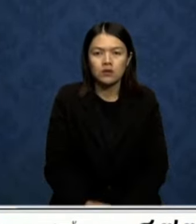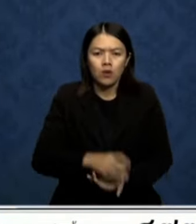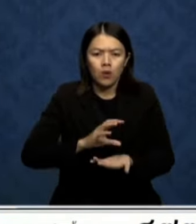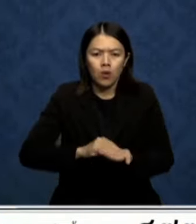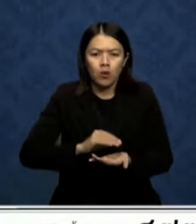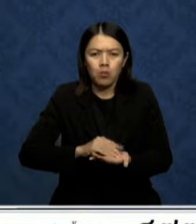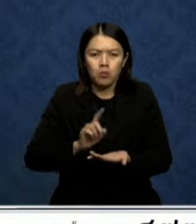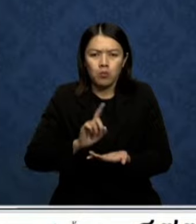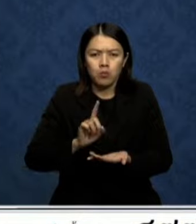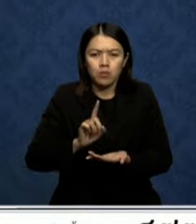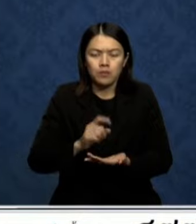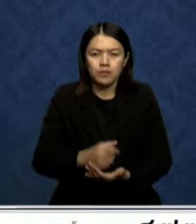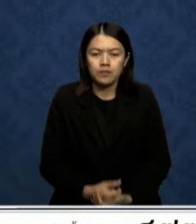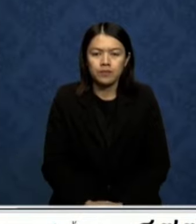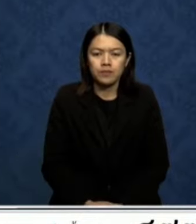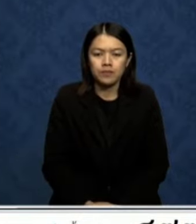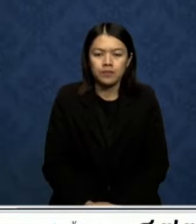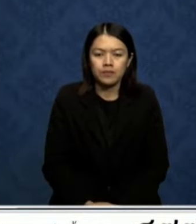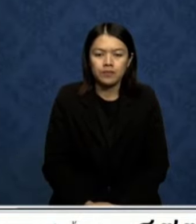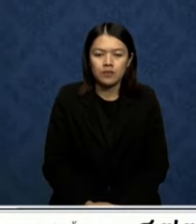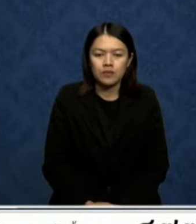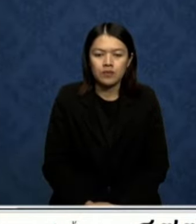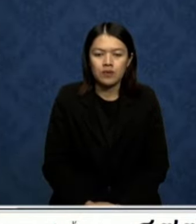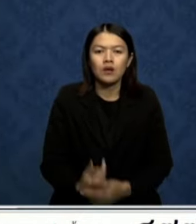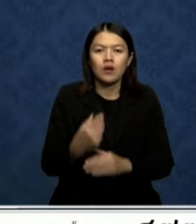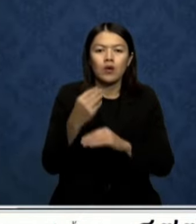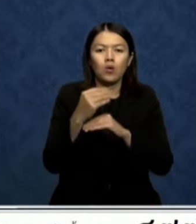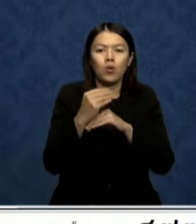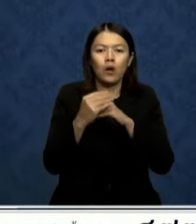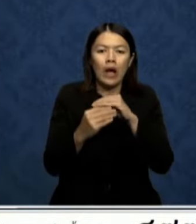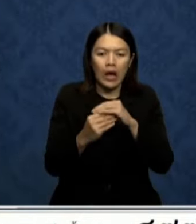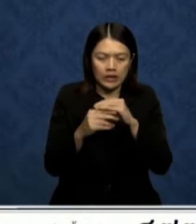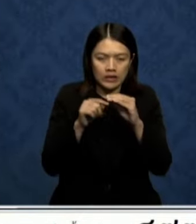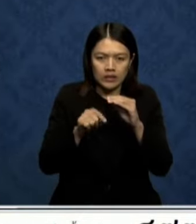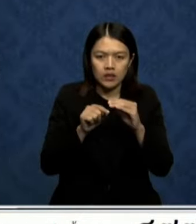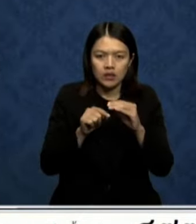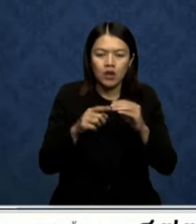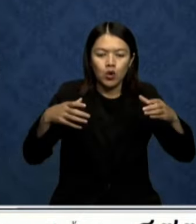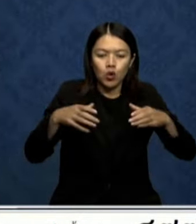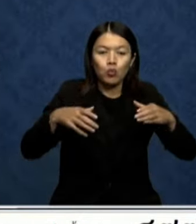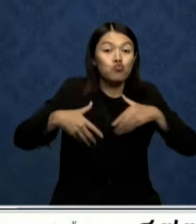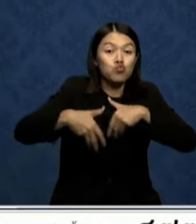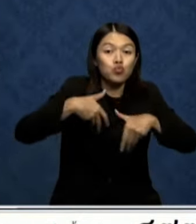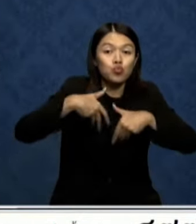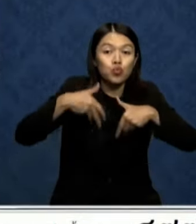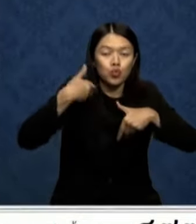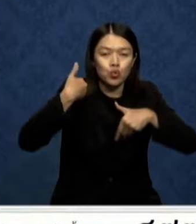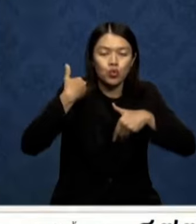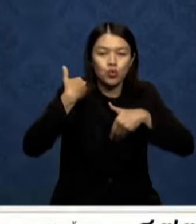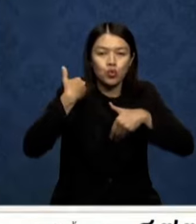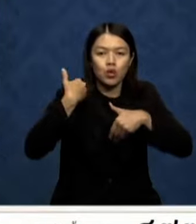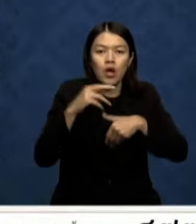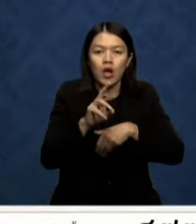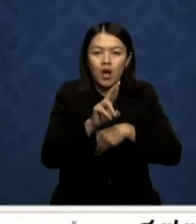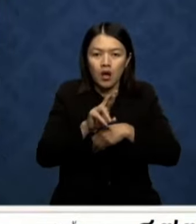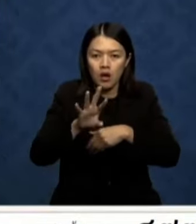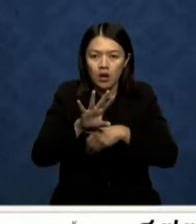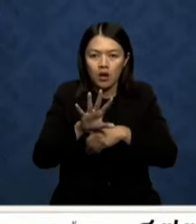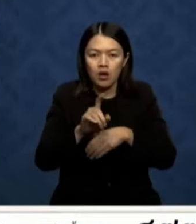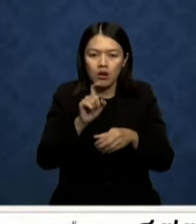งอยู่ที่กระทรวงเกษตรจะถูกถ่ายโอนเข้ามาที่โครงการโดยอัตโนมัติกลุ่มวิสาหกิจชุมชนเพียงแค่เข้าสู่ระบบก